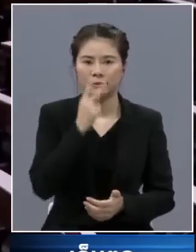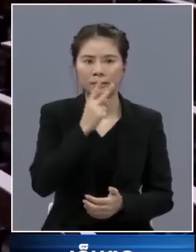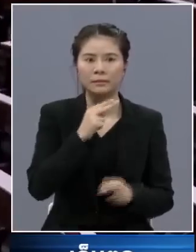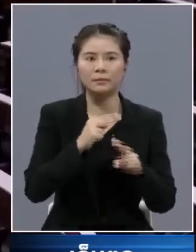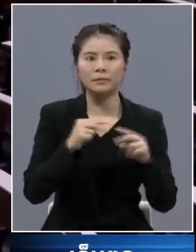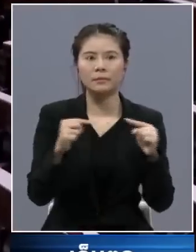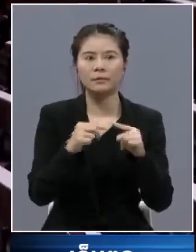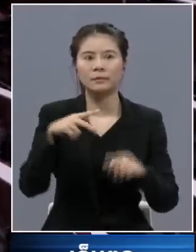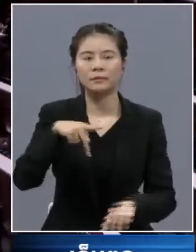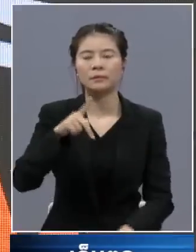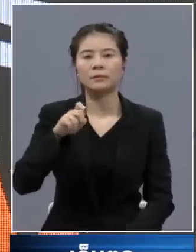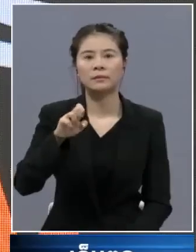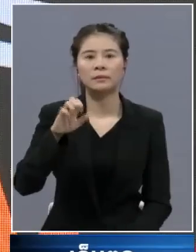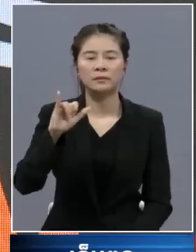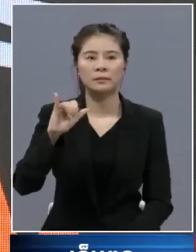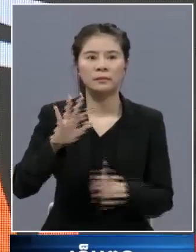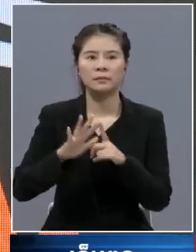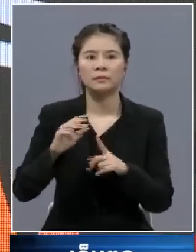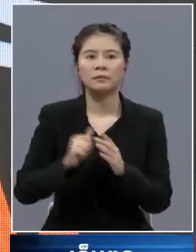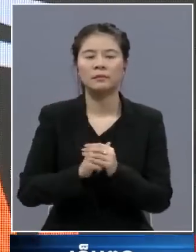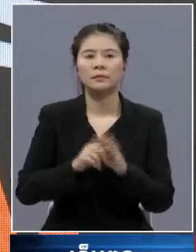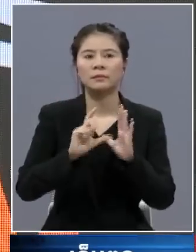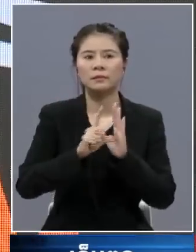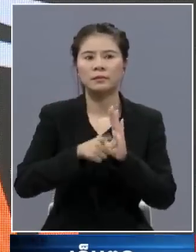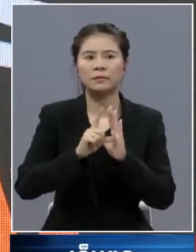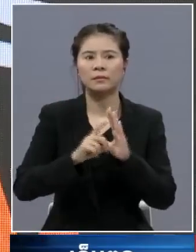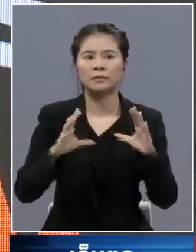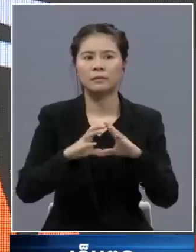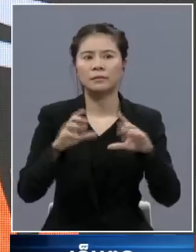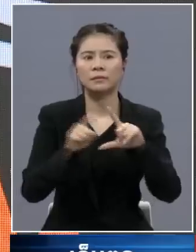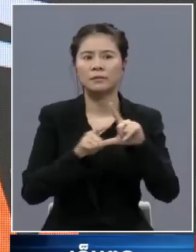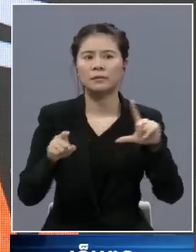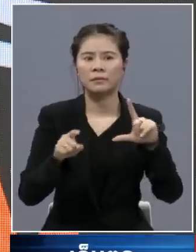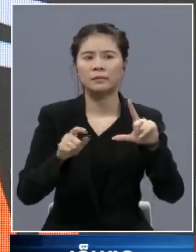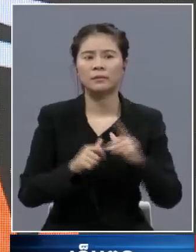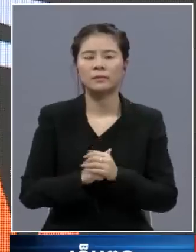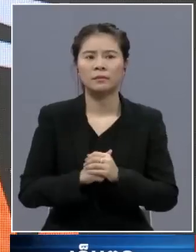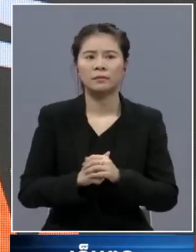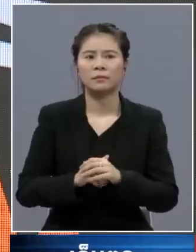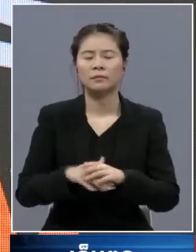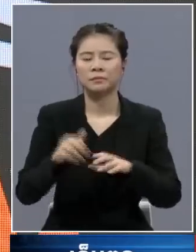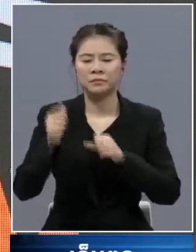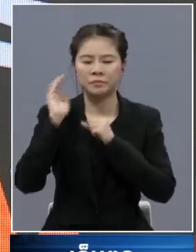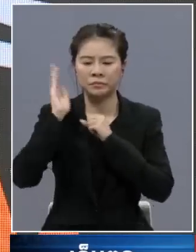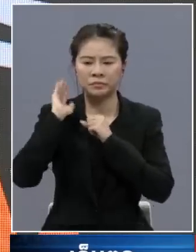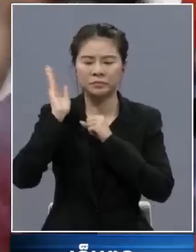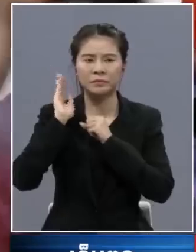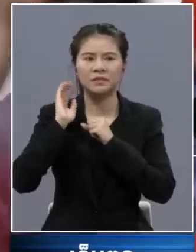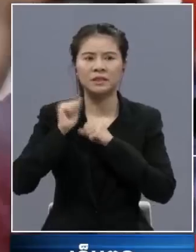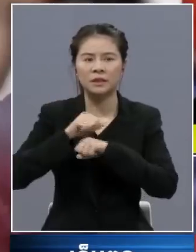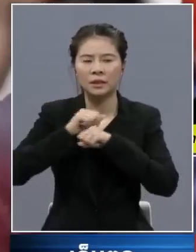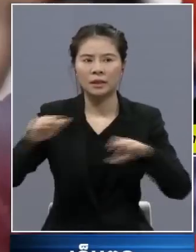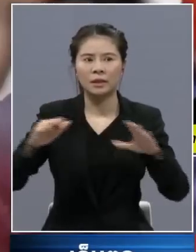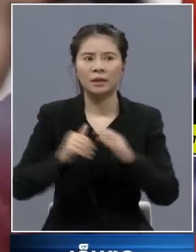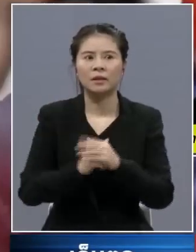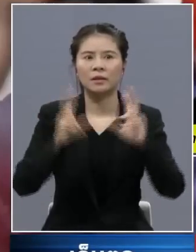ฮะคุณปิยบุตรแสงกนกกุลเลขาธิการคณะก้าวหน้าครับก็เป็นผู้ช่วยหาเสียงของพรรคก้าวไกลท่านโพสต์ข้อความผ่านเฟซบุ๊กฮะบอกว่